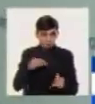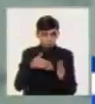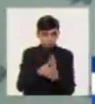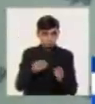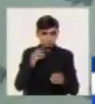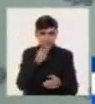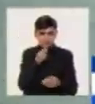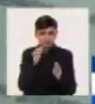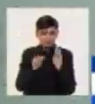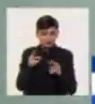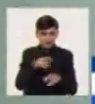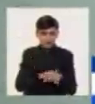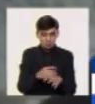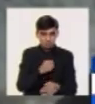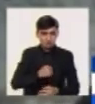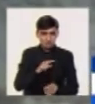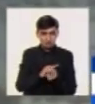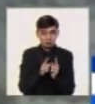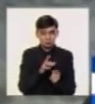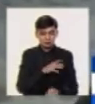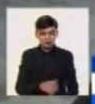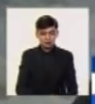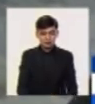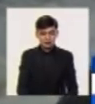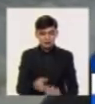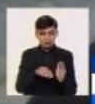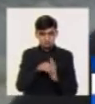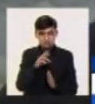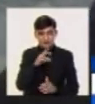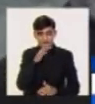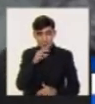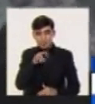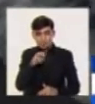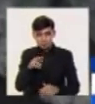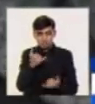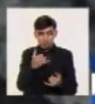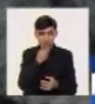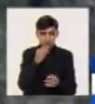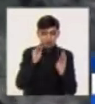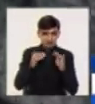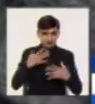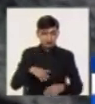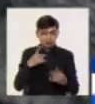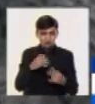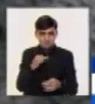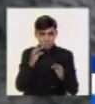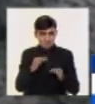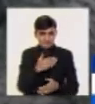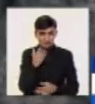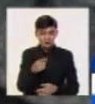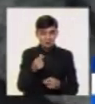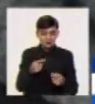қаржы халықты қуанта қоймаған. Пандемия кезінде қаланы безендіру дұрыс емес. Қазіргі қиын қыстау уақытта ондай